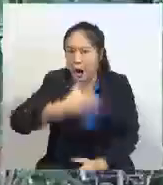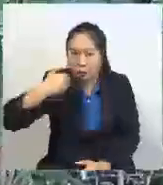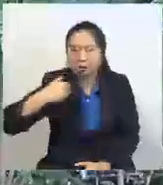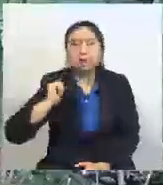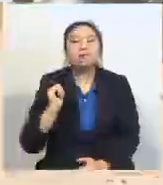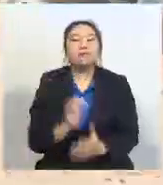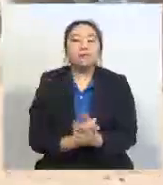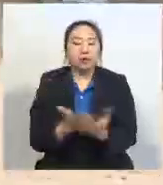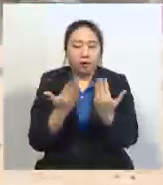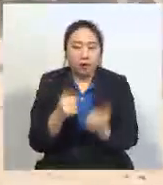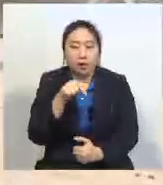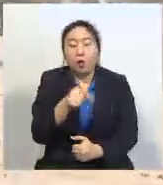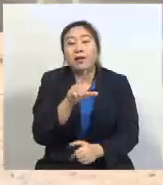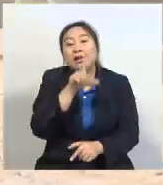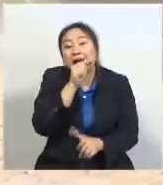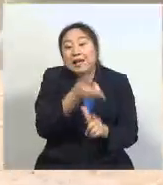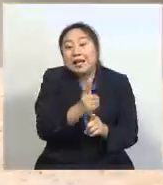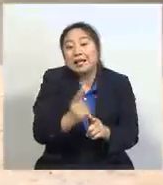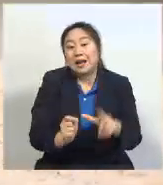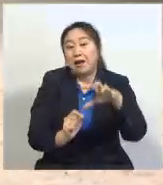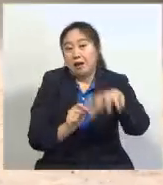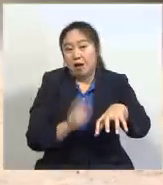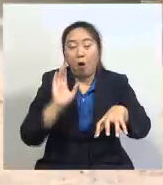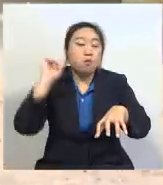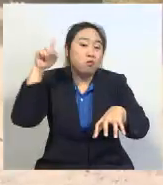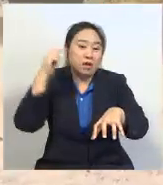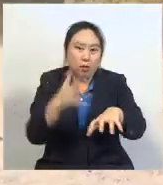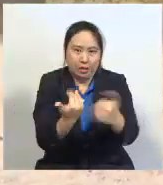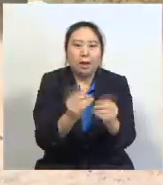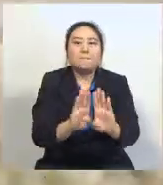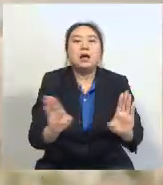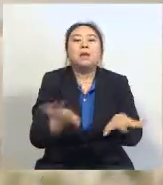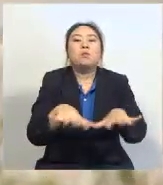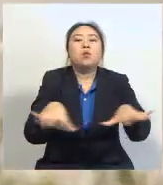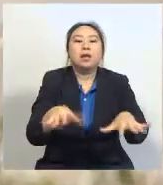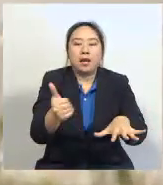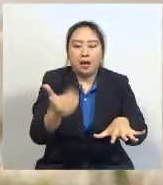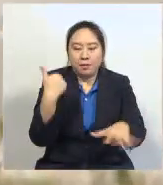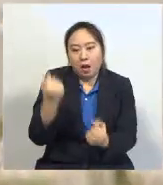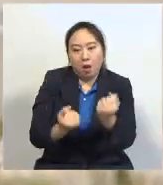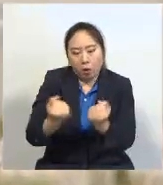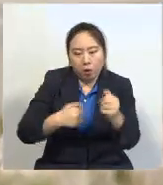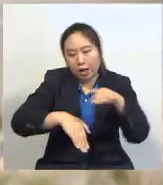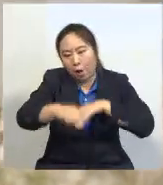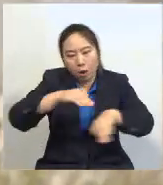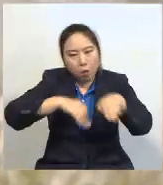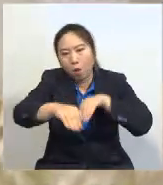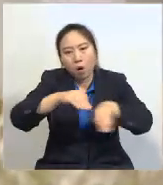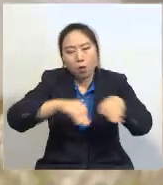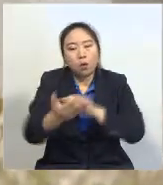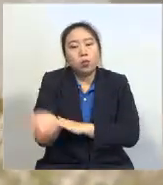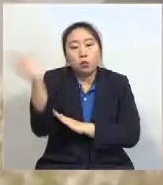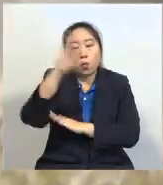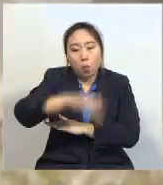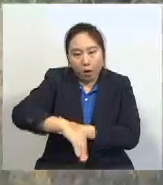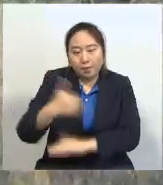ยากาศที่ฟาร์มไก่เขาสนของนางสาวปรินาก็พบว่ายังคงเปิดทำการตามปกติค่ะมีรถบรรทุกวิ่งเข้าออกตลอดทั้งวันนะคะแล้วก็พ